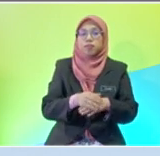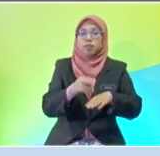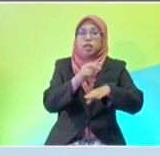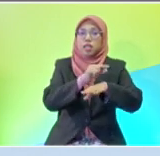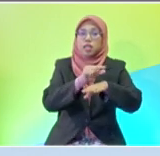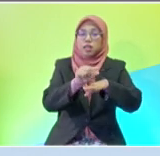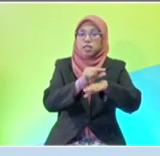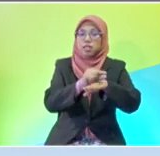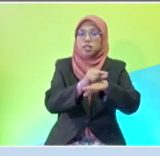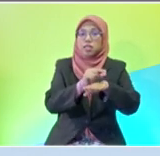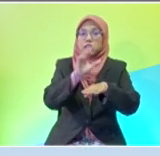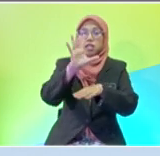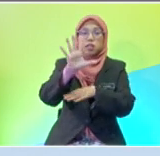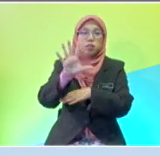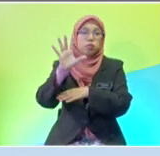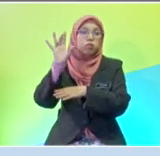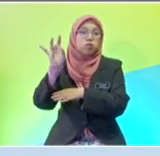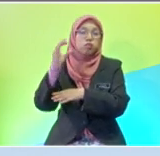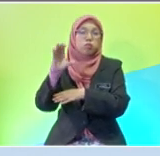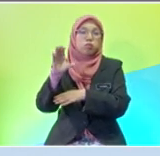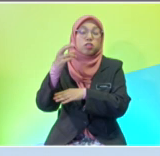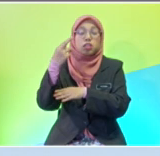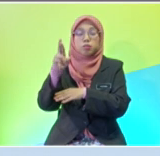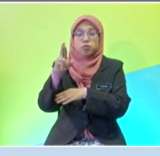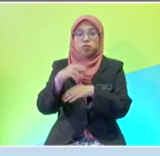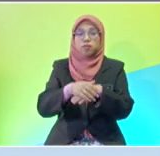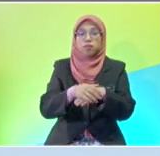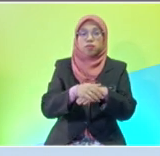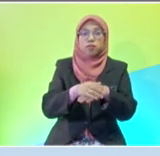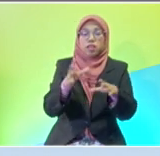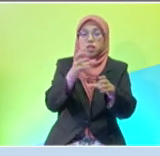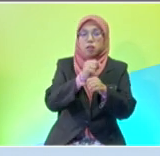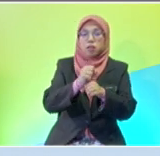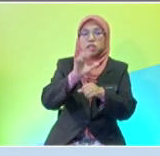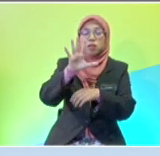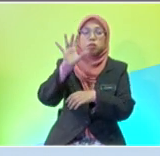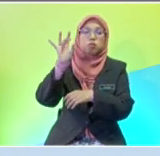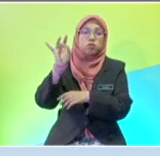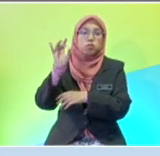gaji 57.100 terdapat 57.000